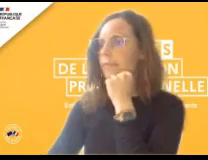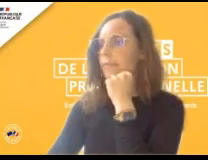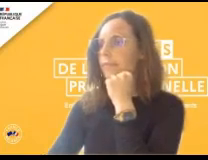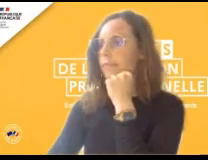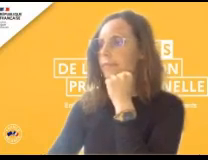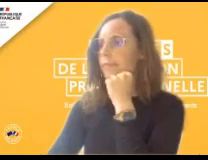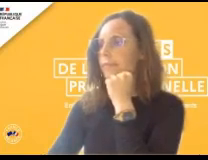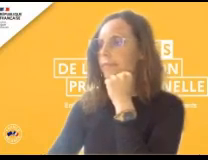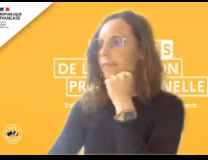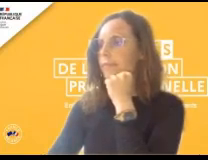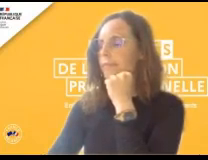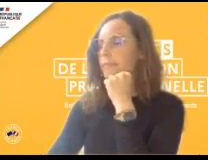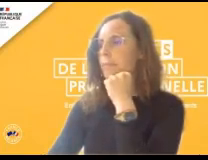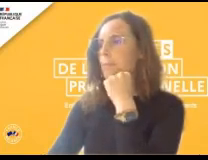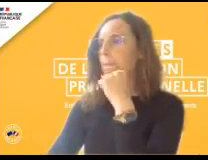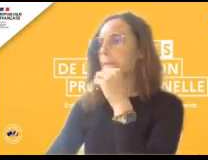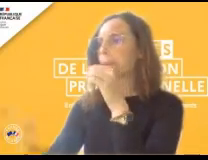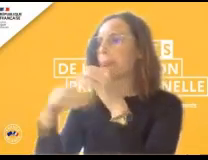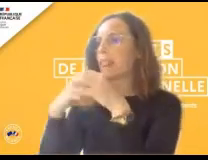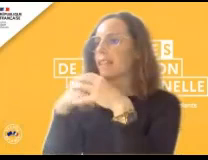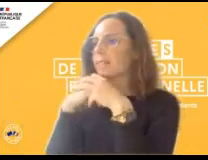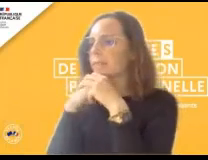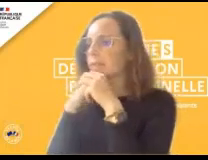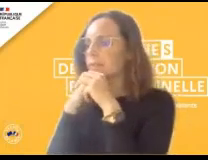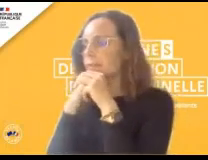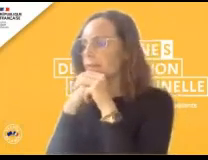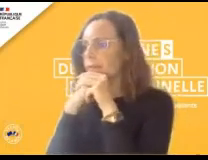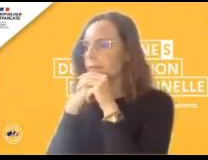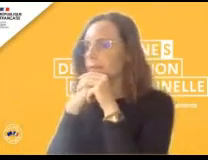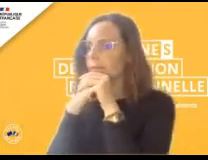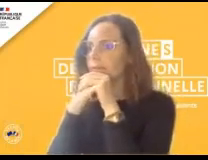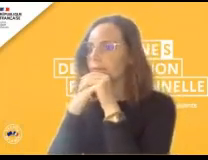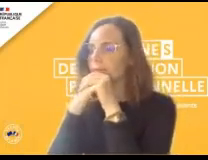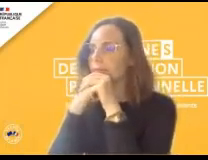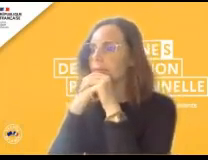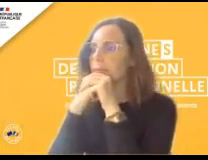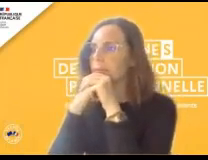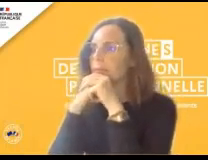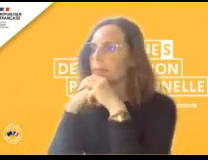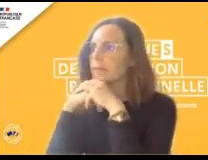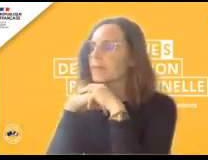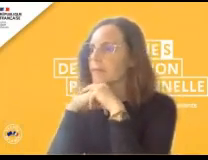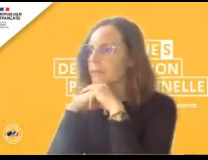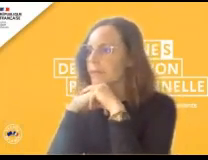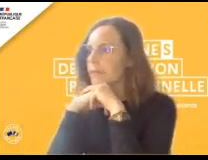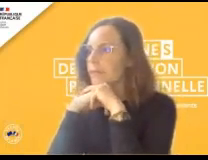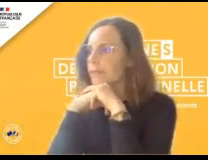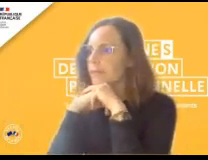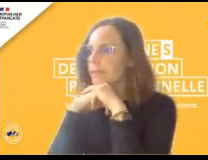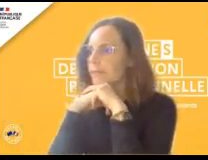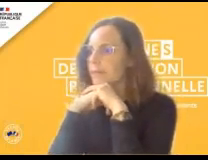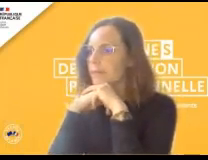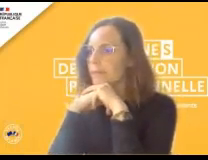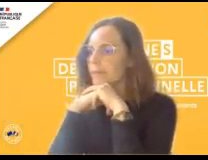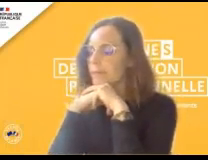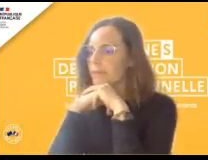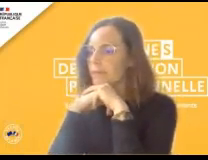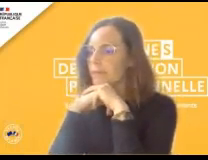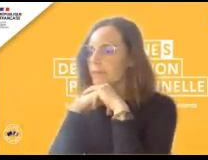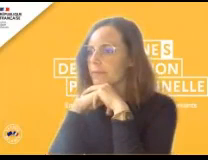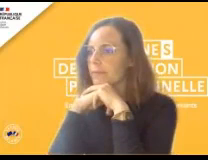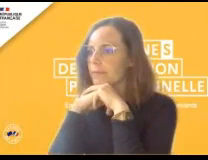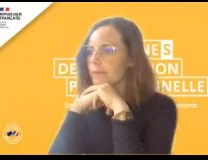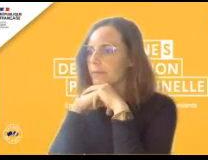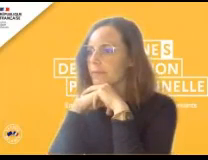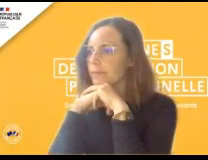etc. »« Comment je peux être accompagné, comment je peux explorer de nouvelles